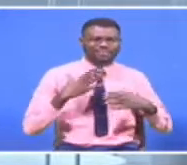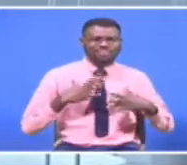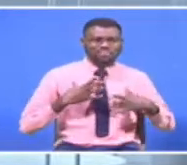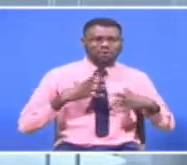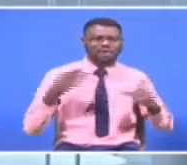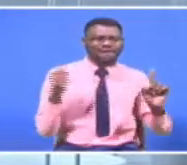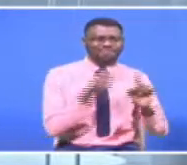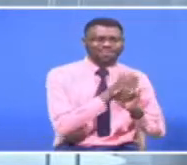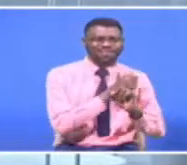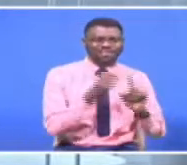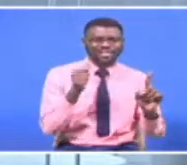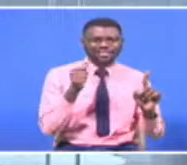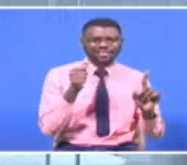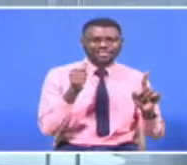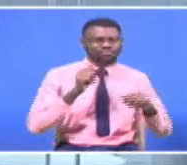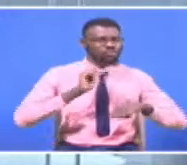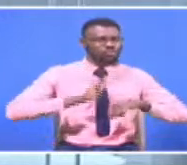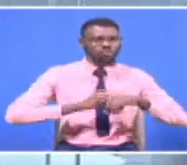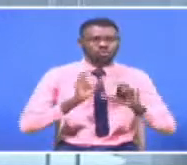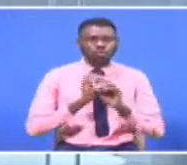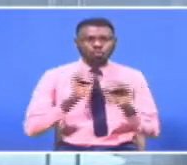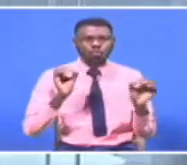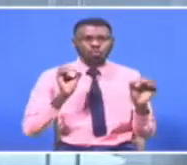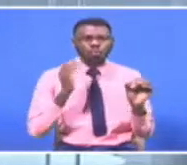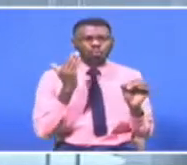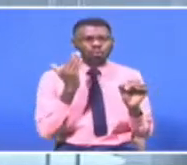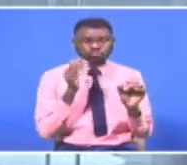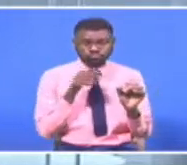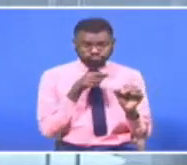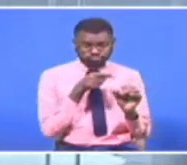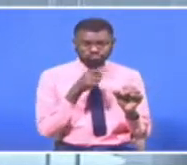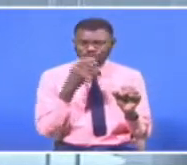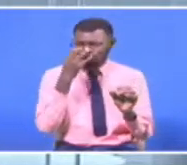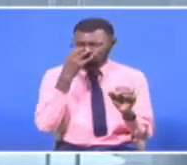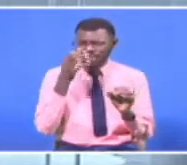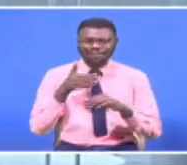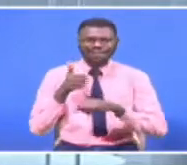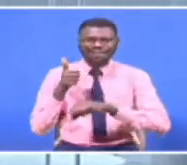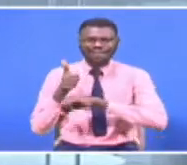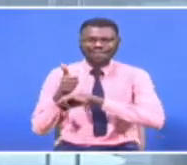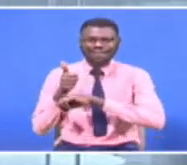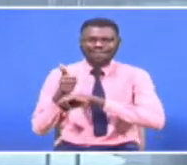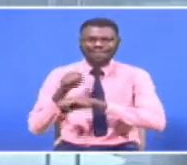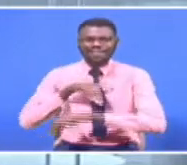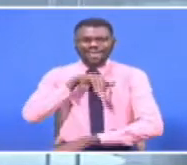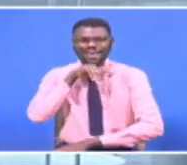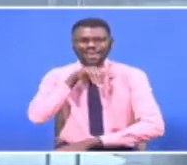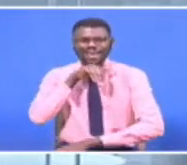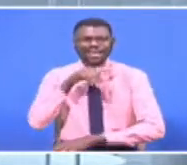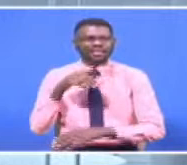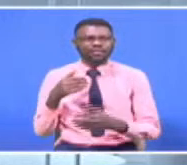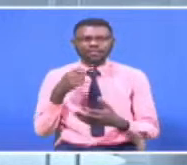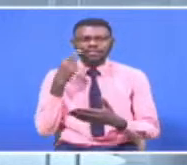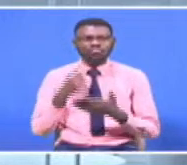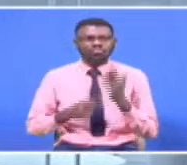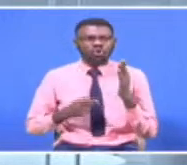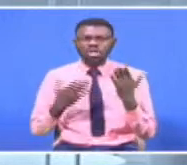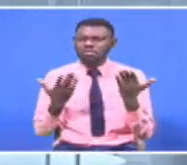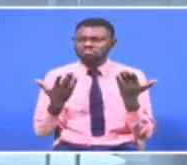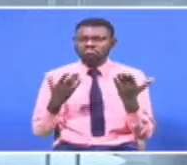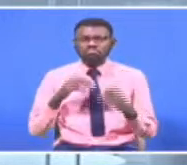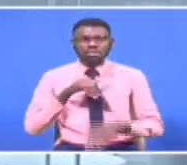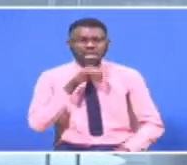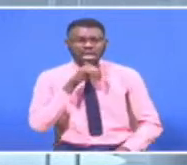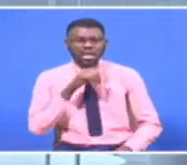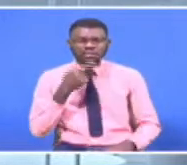kuzua ghasia kutokana na kinachoonekana kumlenga kiongozi wa upinzani Raila Odinga ambaye ametishia kuwa yupo radhi kuongoza wafuasi